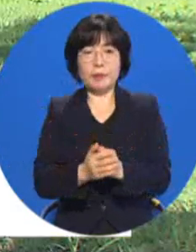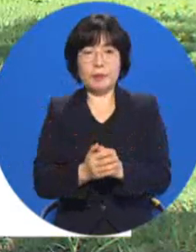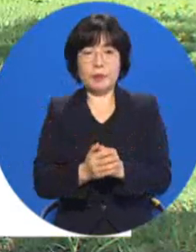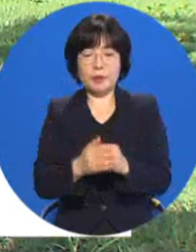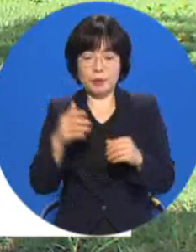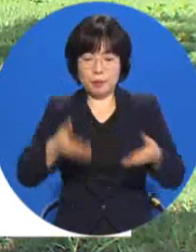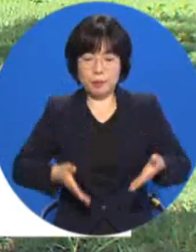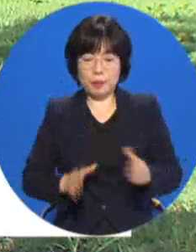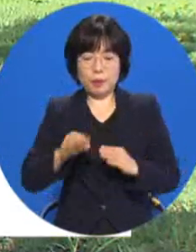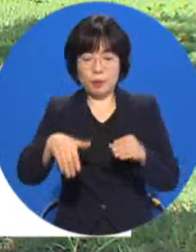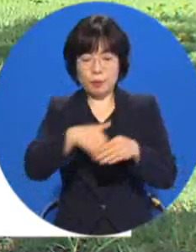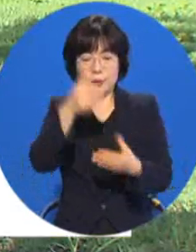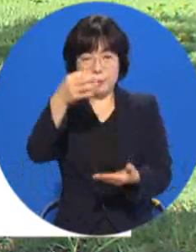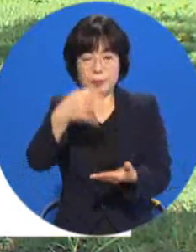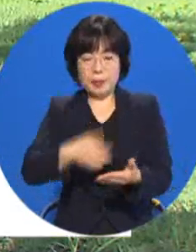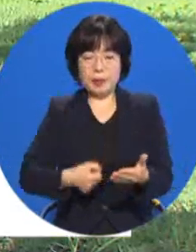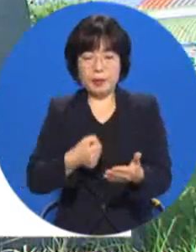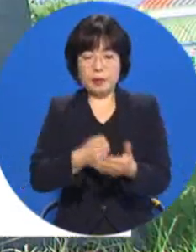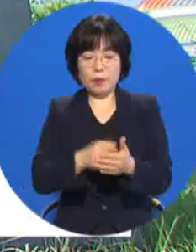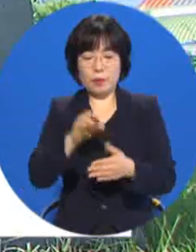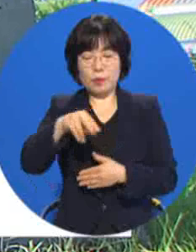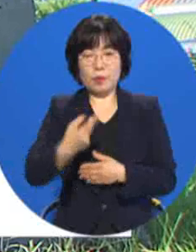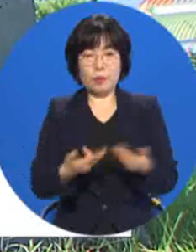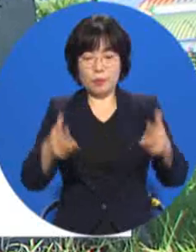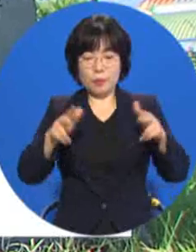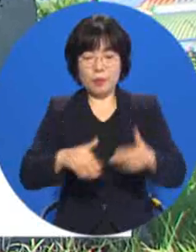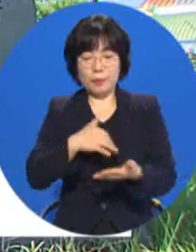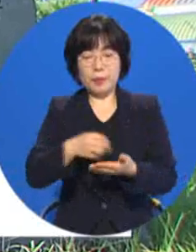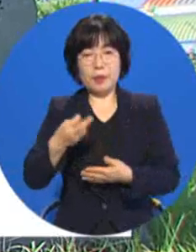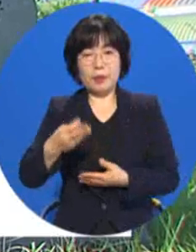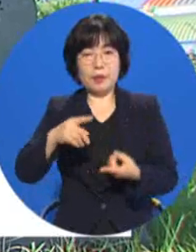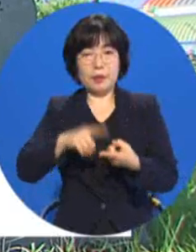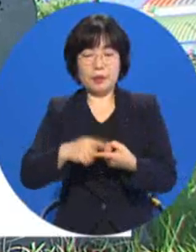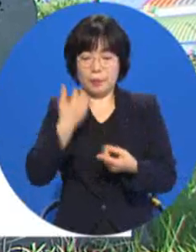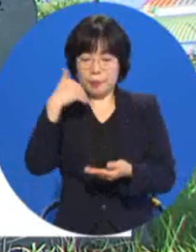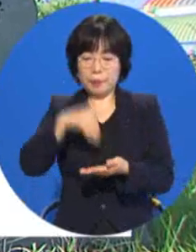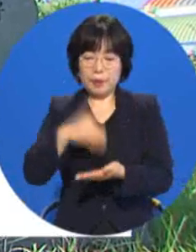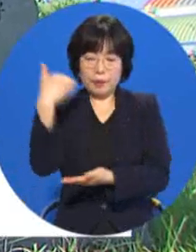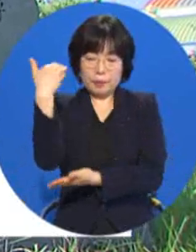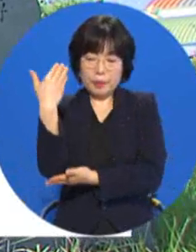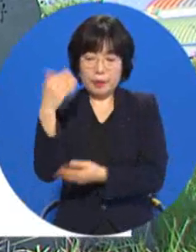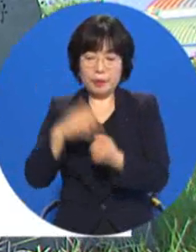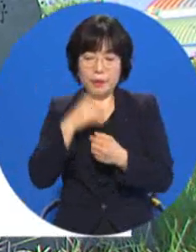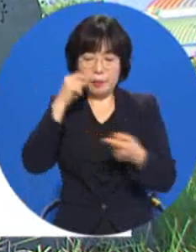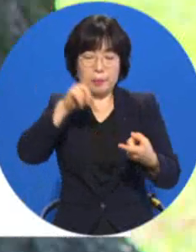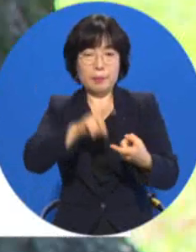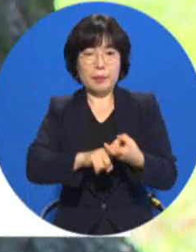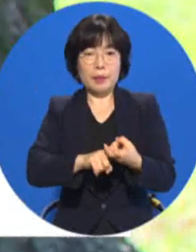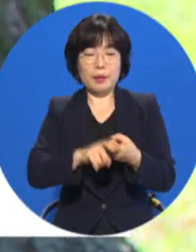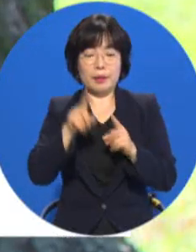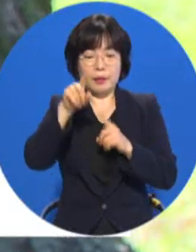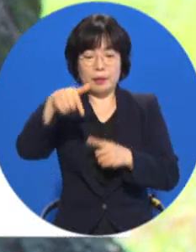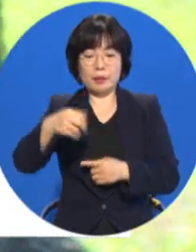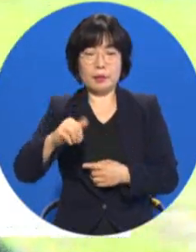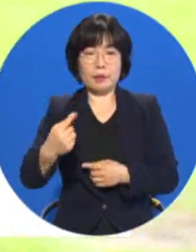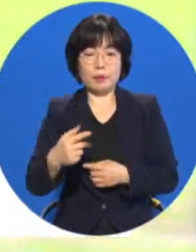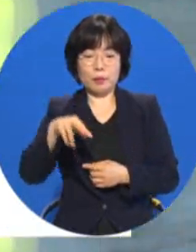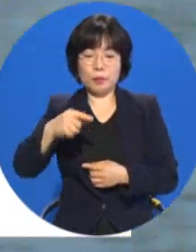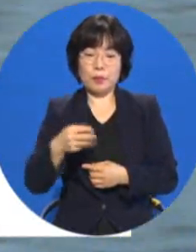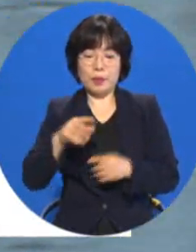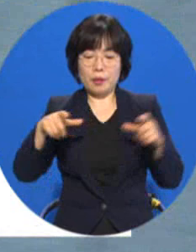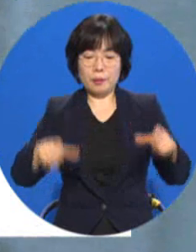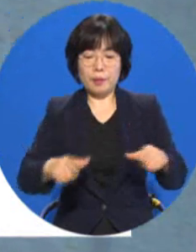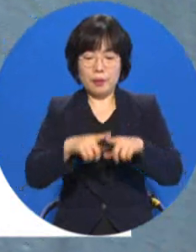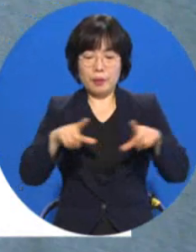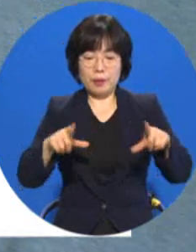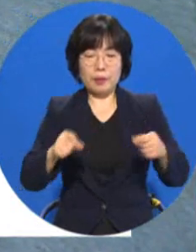향토 문화유산으로 지정된 유당공원 안 13기의 비석 가운데 친일 인물들로 알려진 이근호와 조예석의